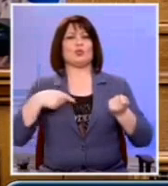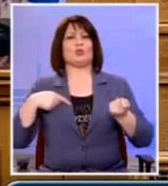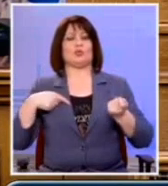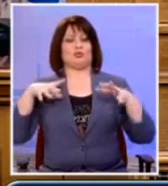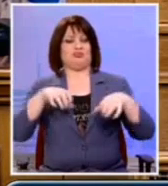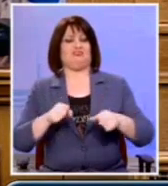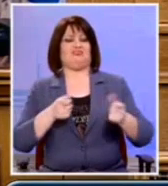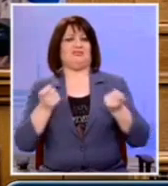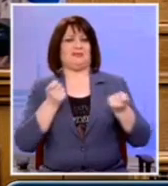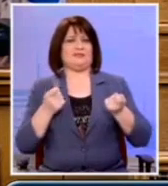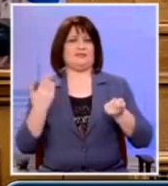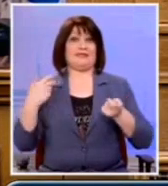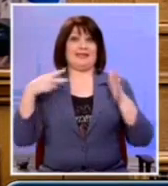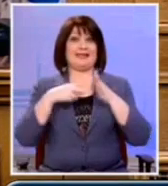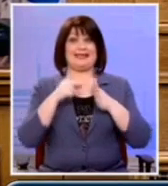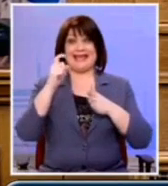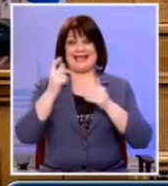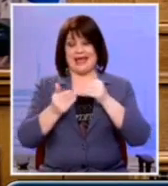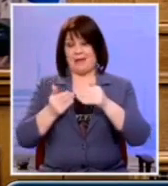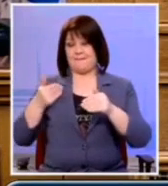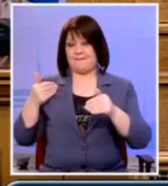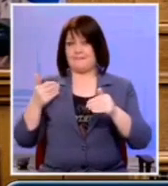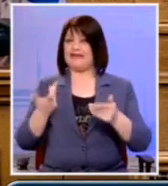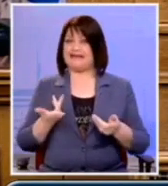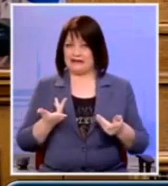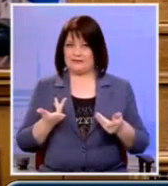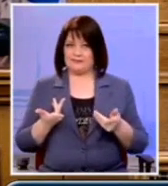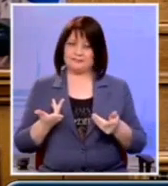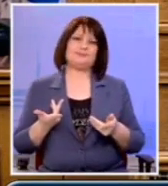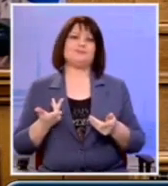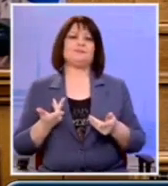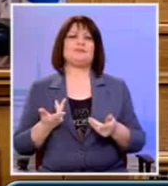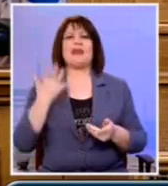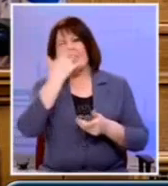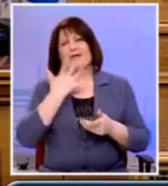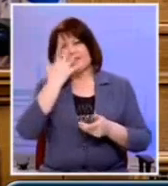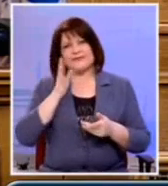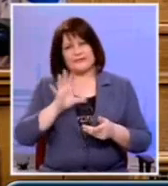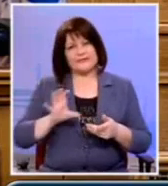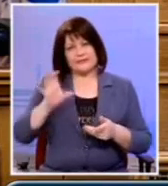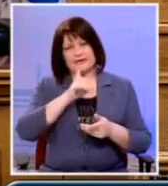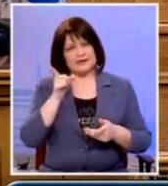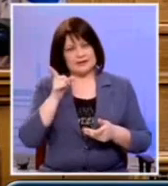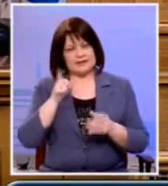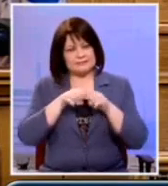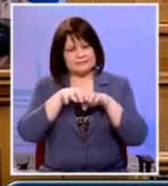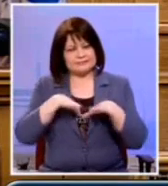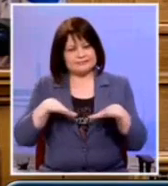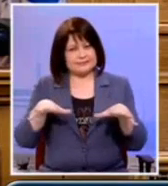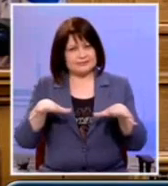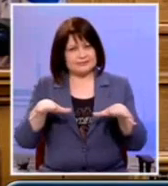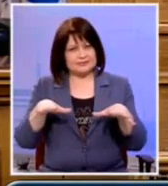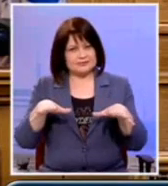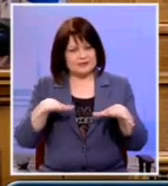τότε, μέχρι το 2010, αφορούσε κυρίως χώρες του τρίτου κόσμου, επεκτάθηκε και